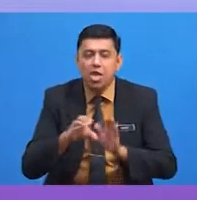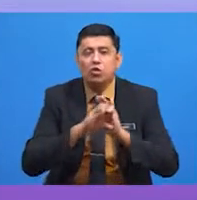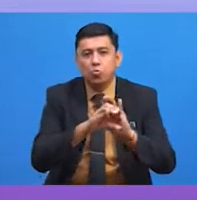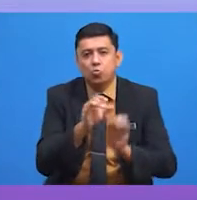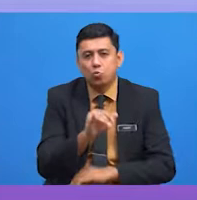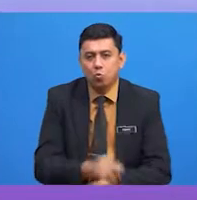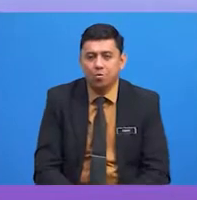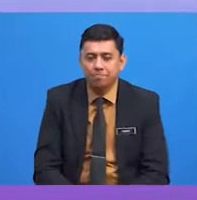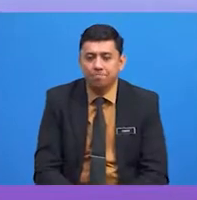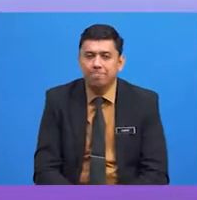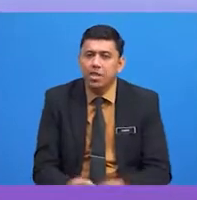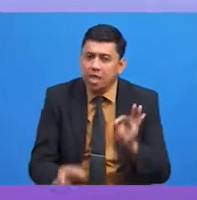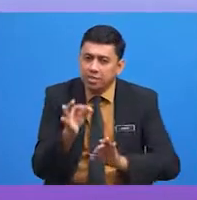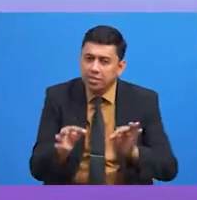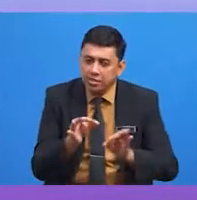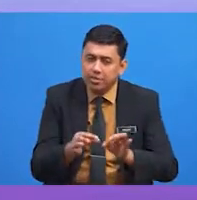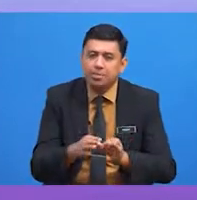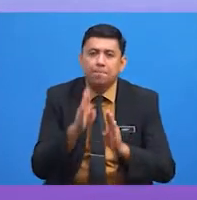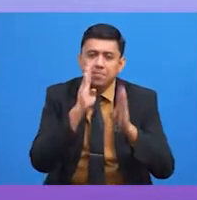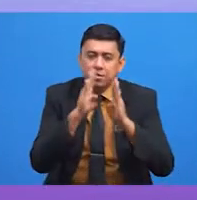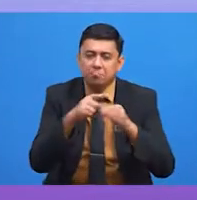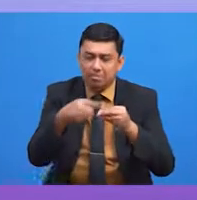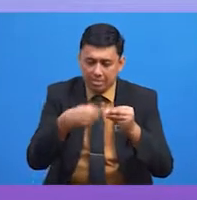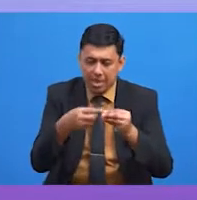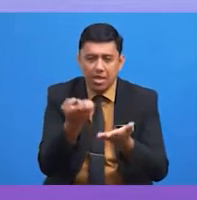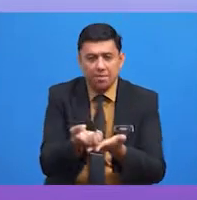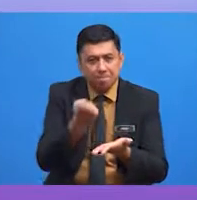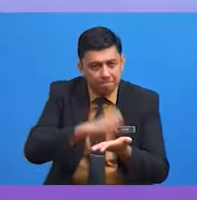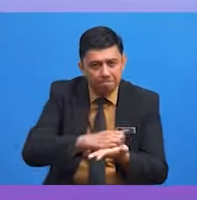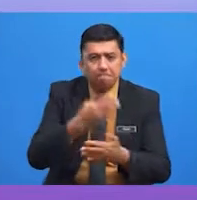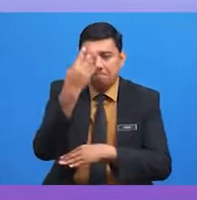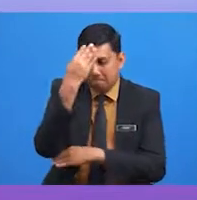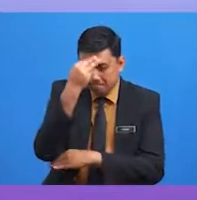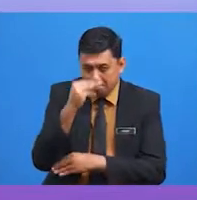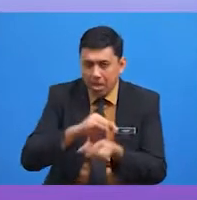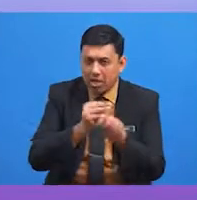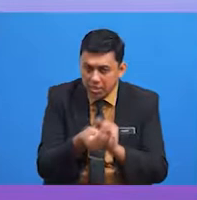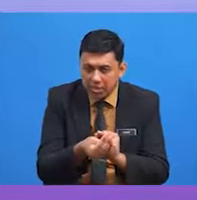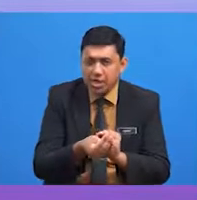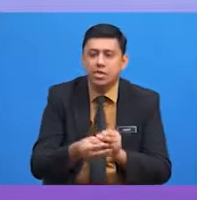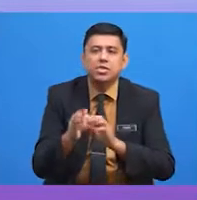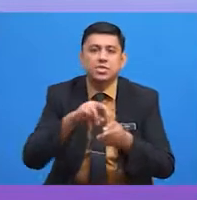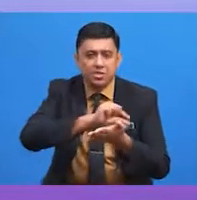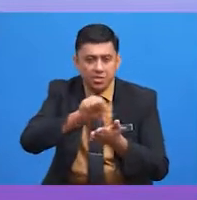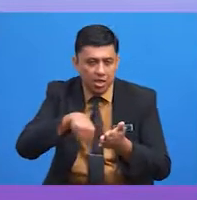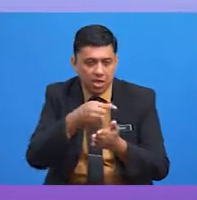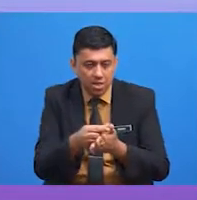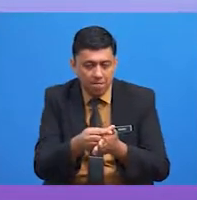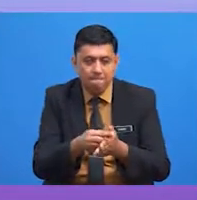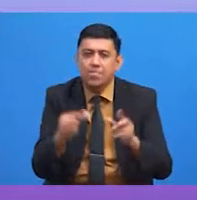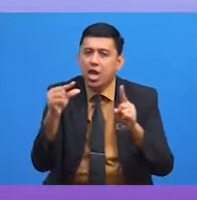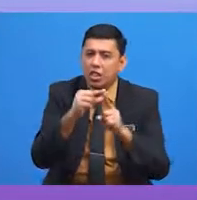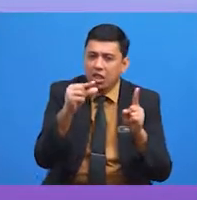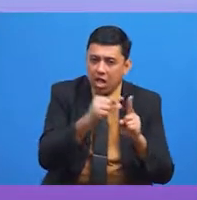Contoh, jika berbincang tentang ekonomi, maka segala